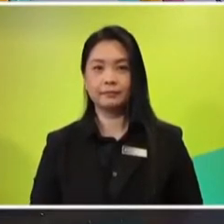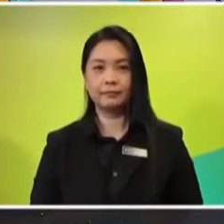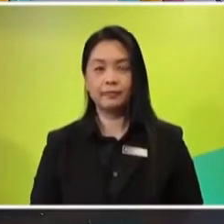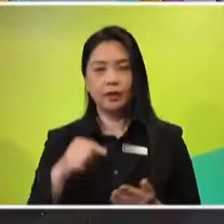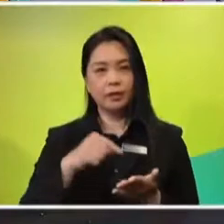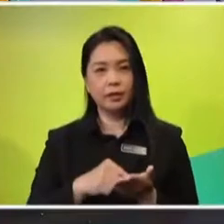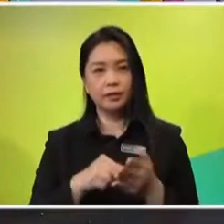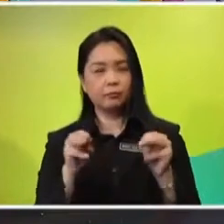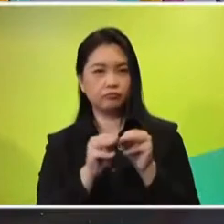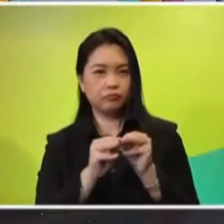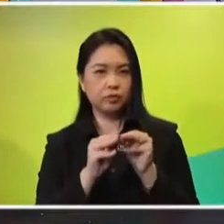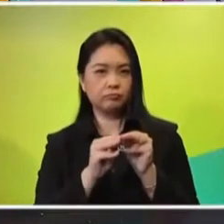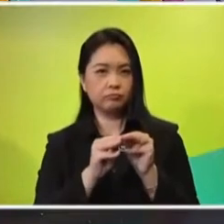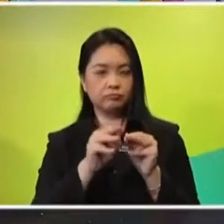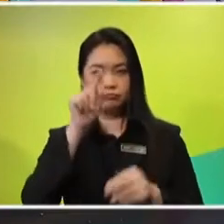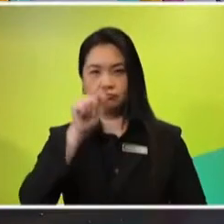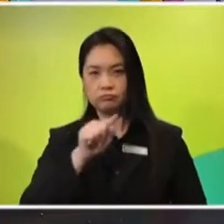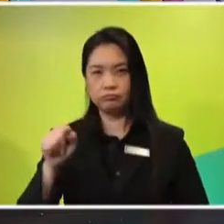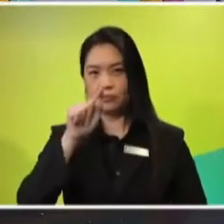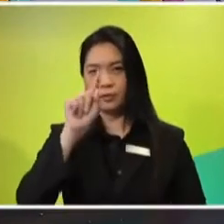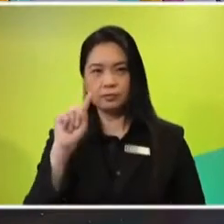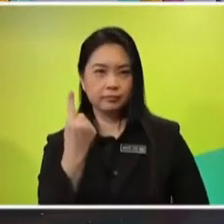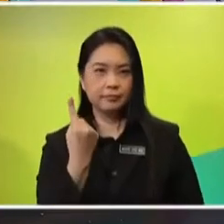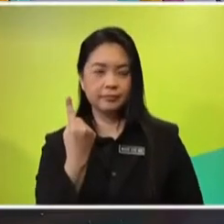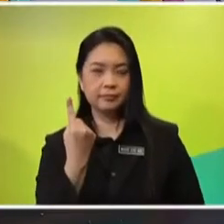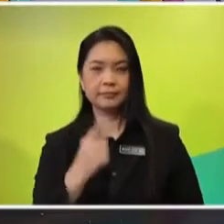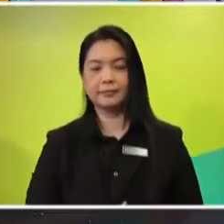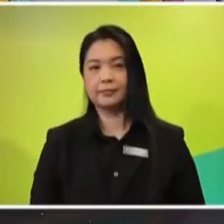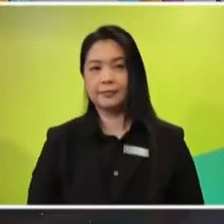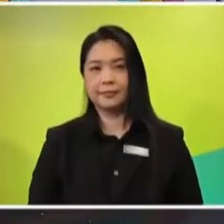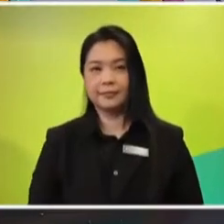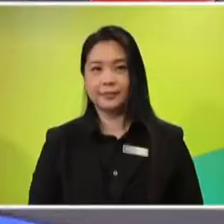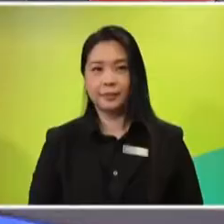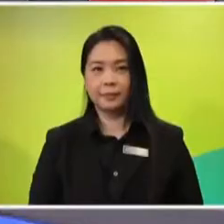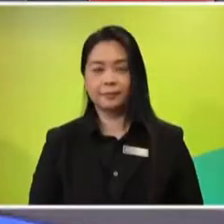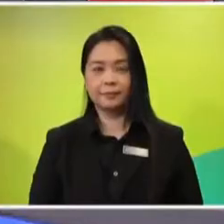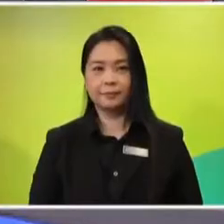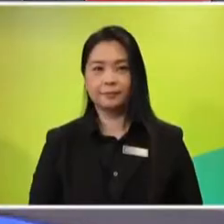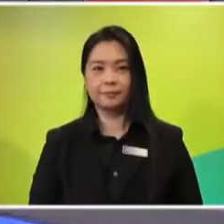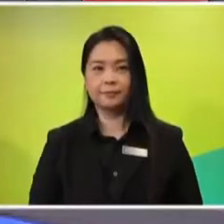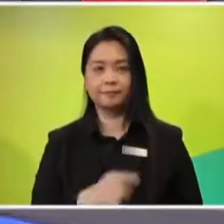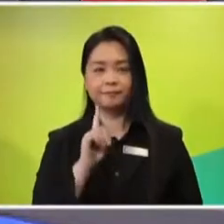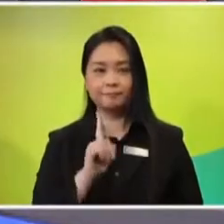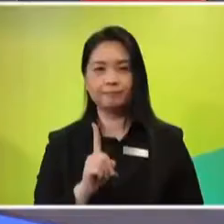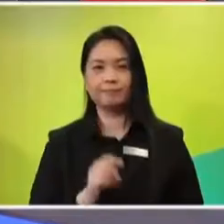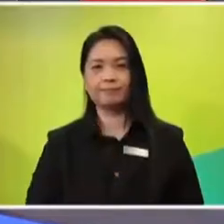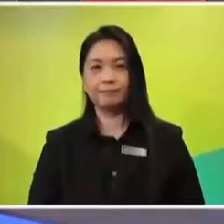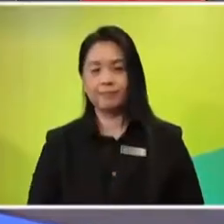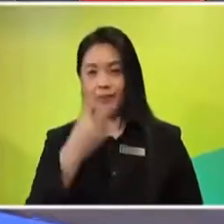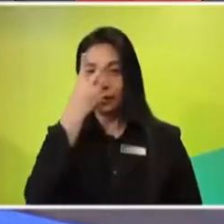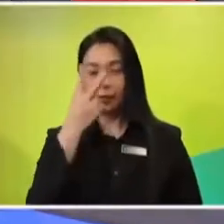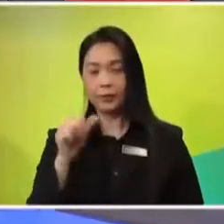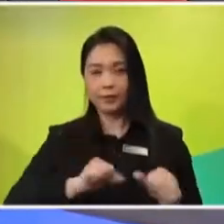bentuk segitiga je, cikgu. Ya, pandai, okay. Mira. Segitiga, saya tampakkan di sini. Satu.